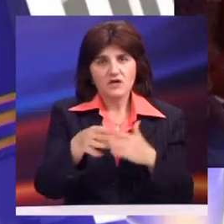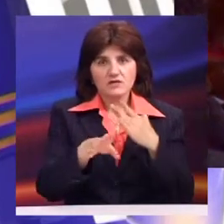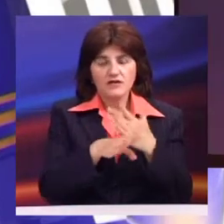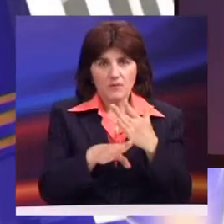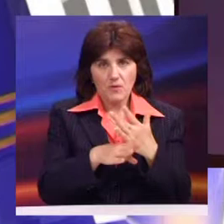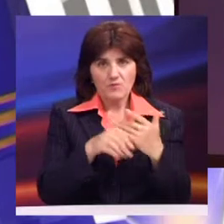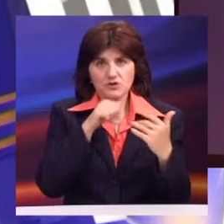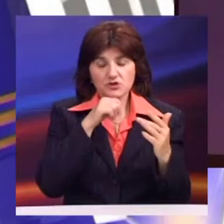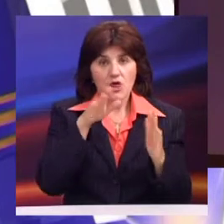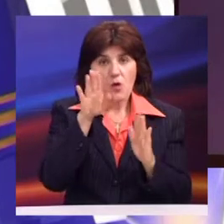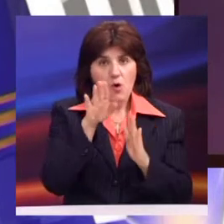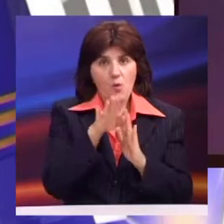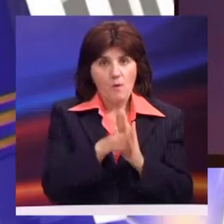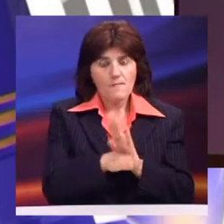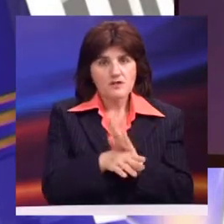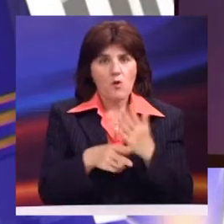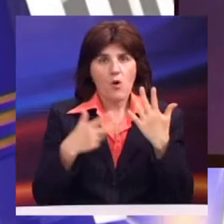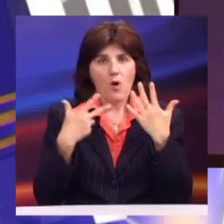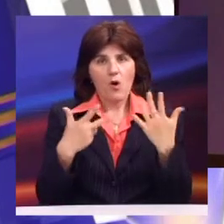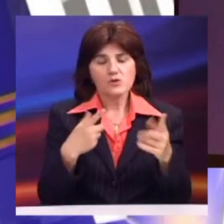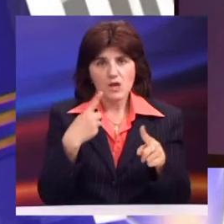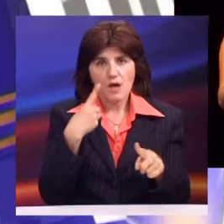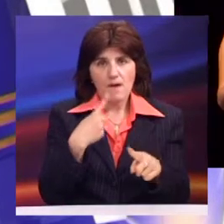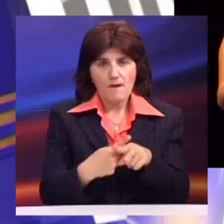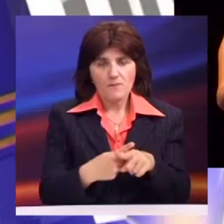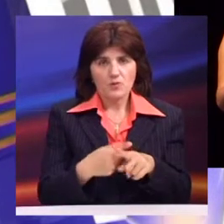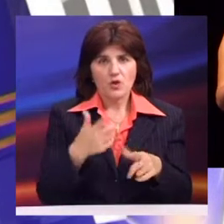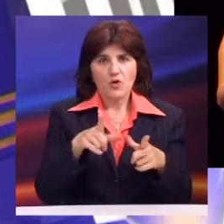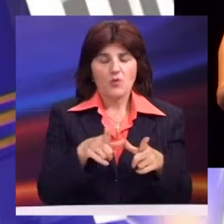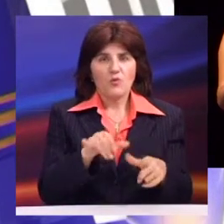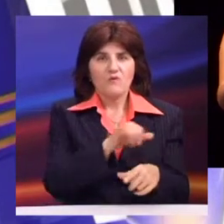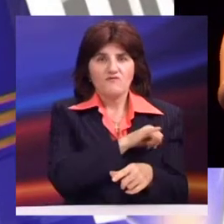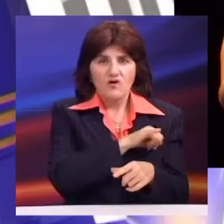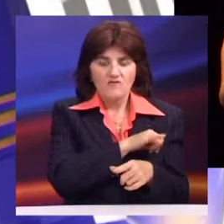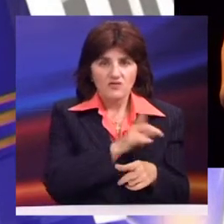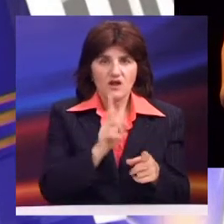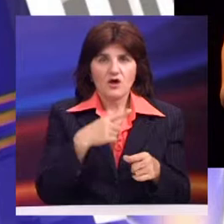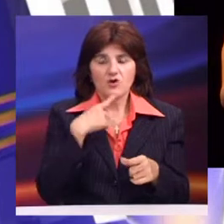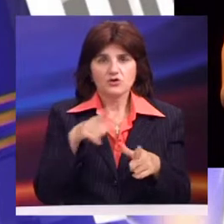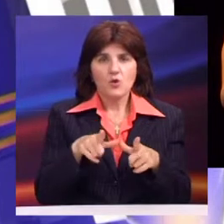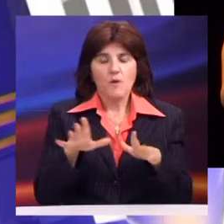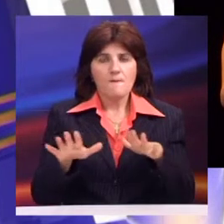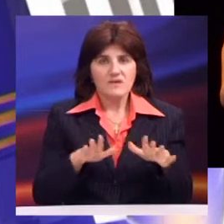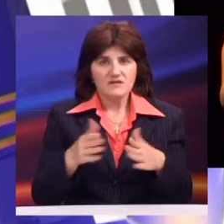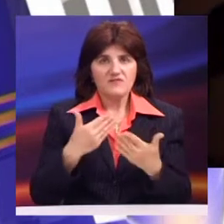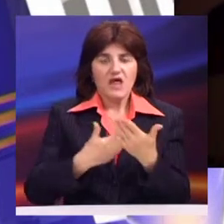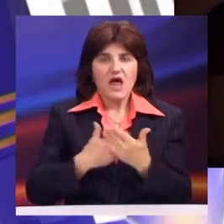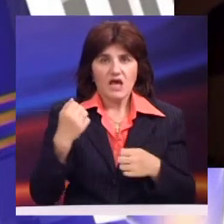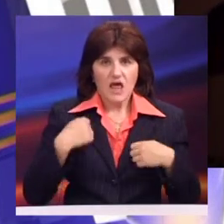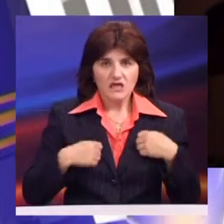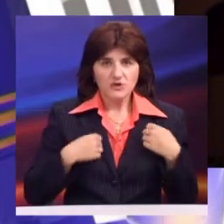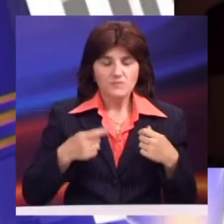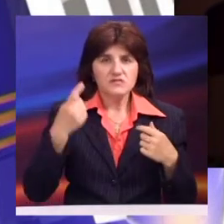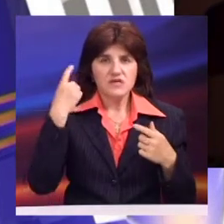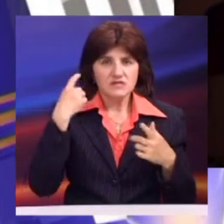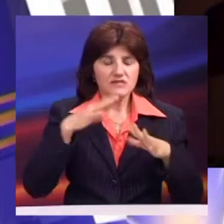Finansijska pomoć festivalu je umanjena 8 puta, bar kada je reč o delu koje je izdvojilo Ministarstvo kulture, dok su grad Subotica i